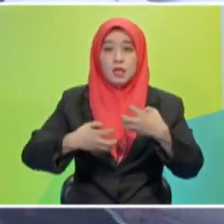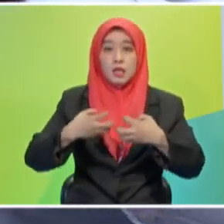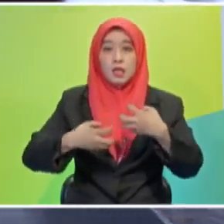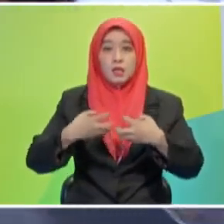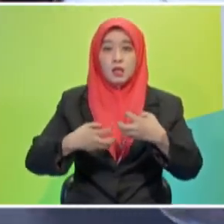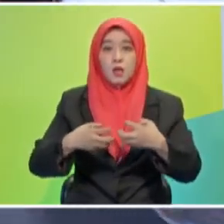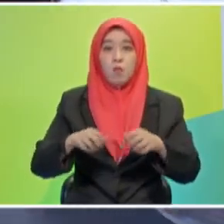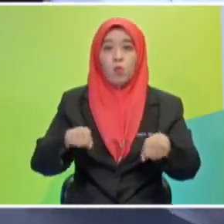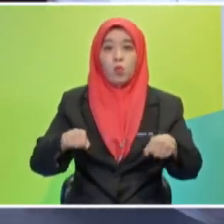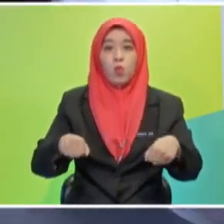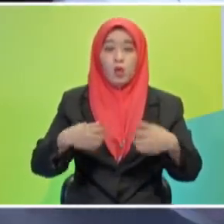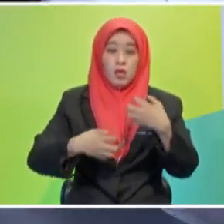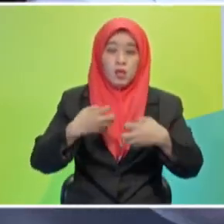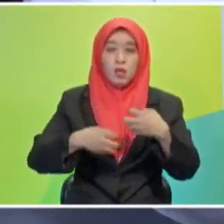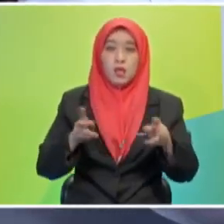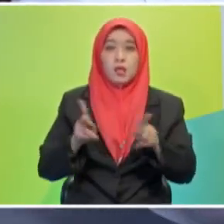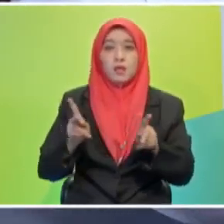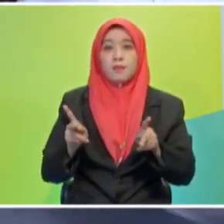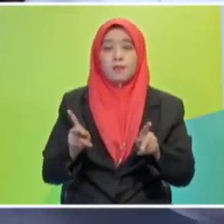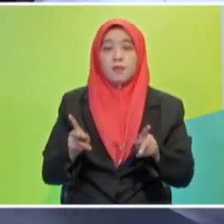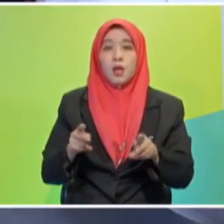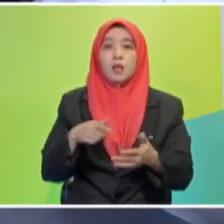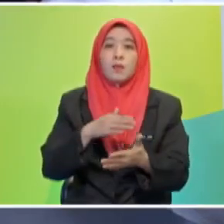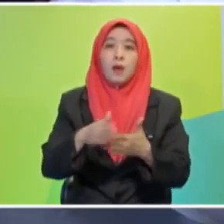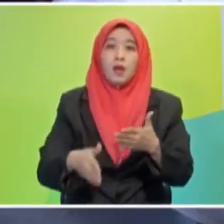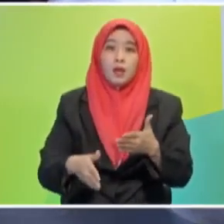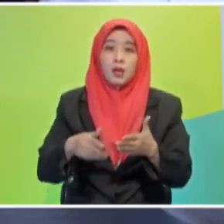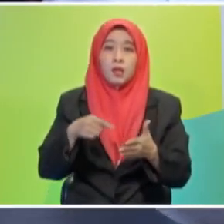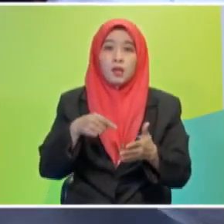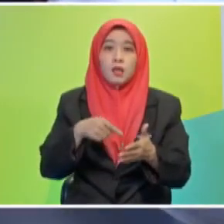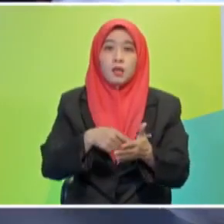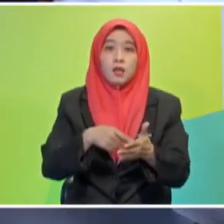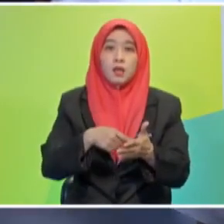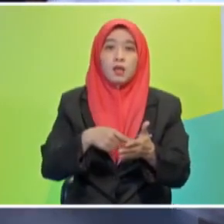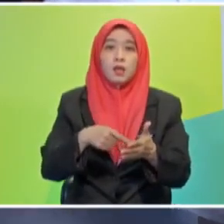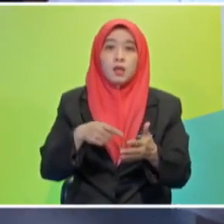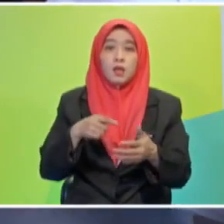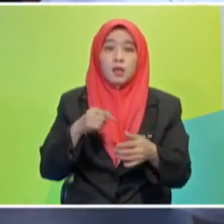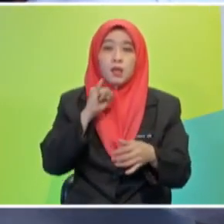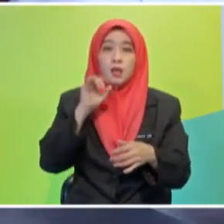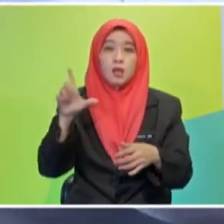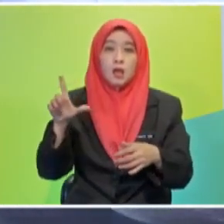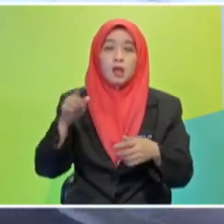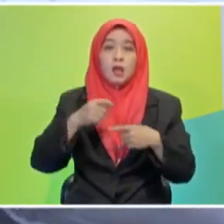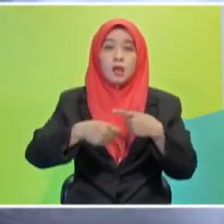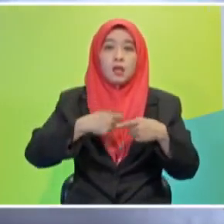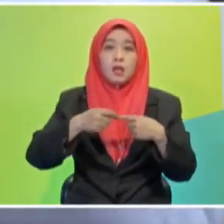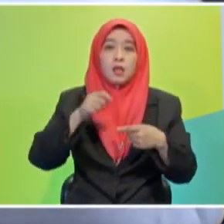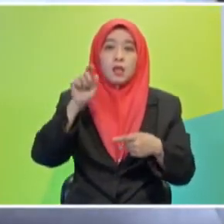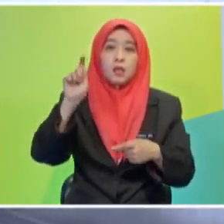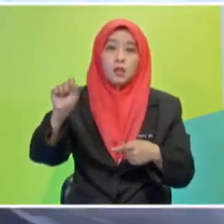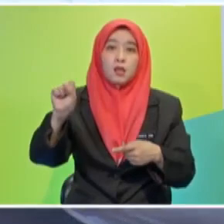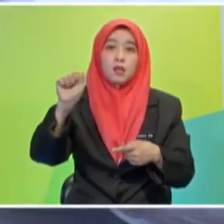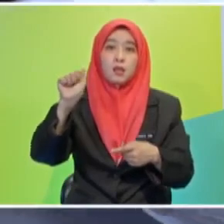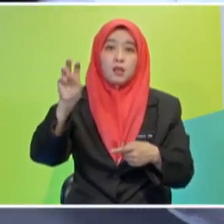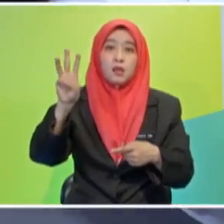lah, kat motor pun ada. Okey, ini ialah bahagian tali sawat. Okey, tali sawat ni Aiman, Ya. tali lah.